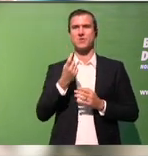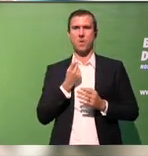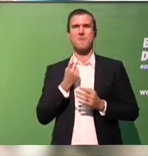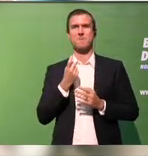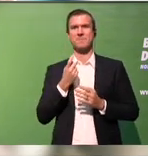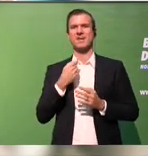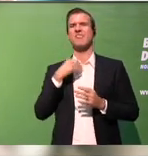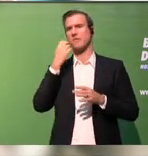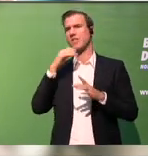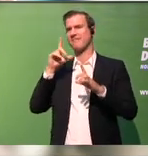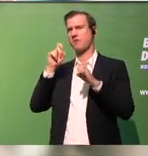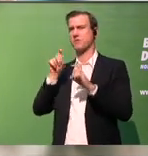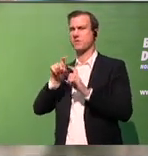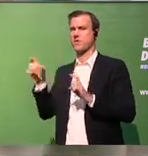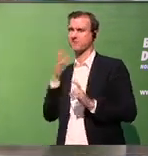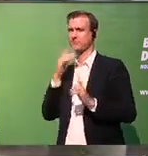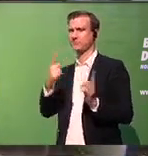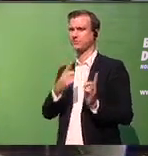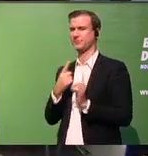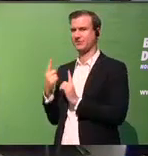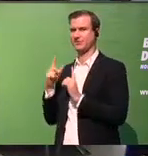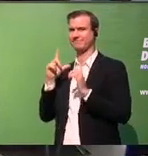Foto einfinden.